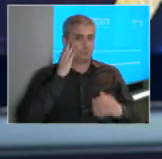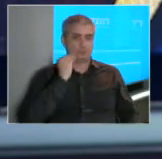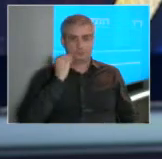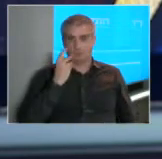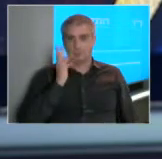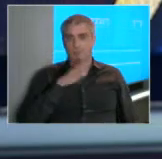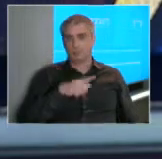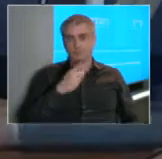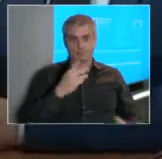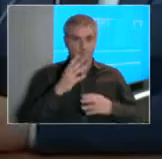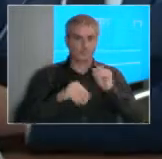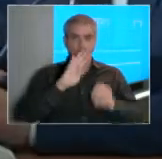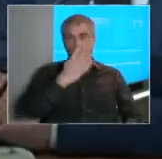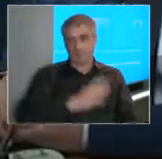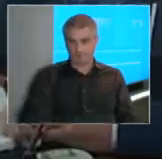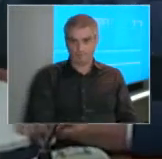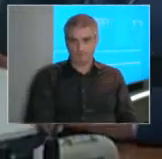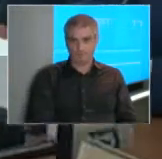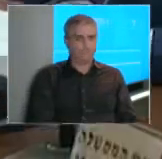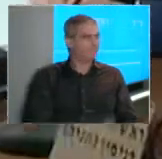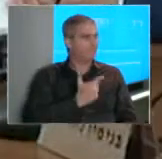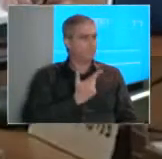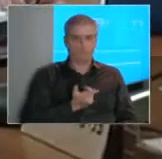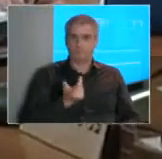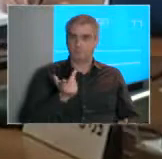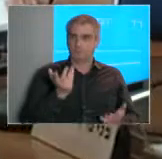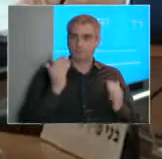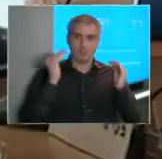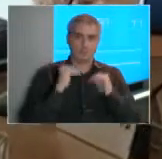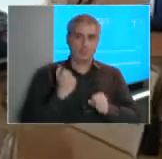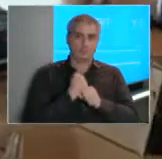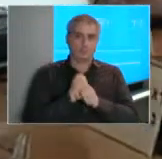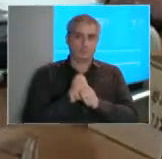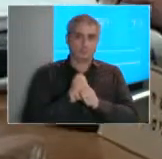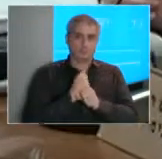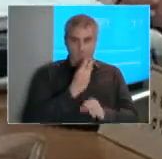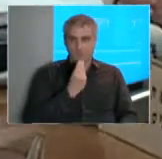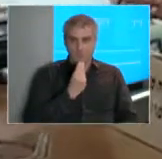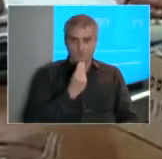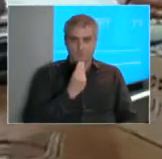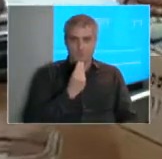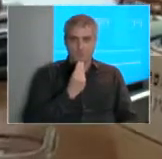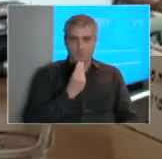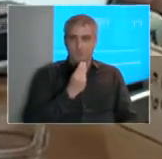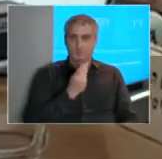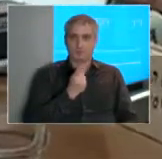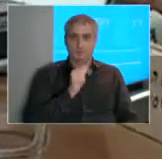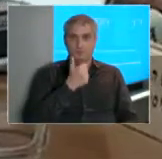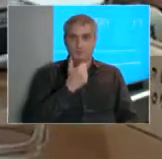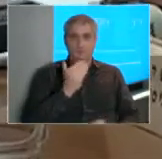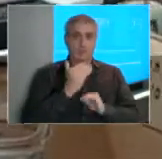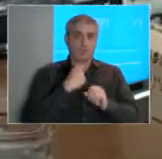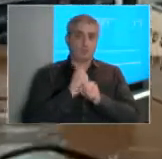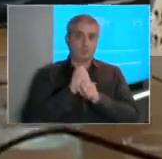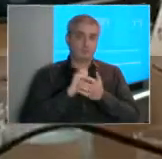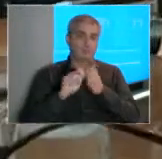מרוצה, גם עם מערכה רביעית. למה? יש תת ביצוע. רגע, תן לי. א', יש את הביצוע